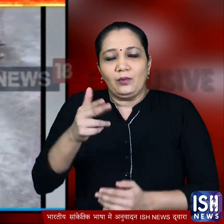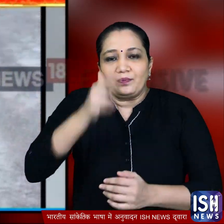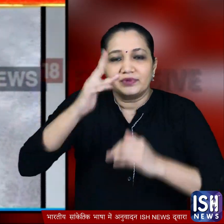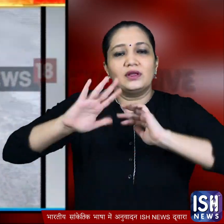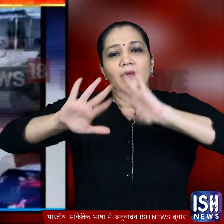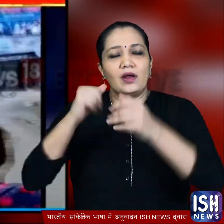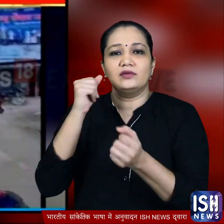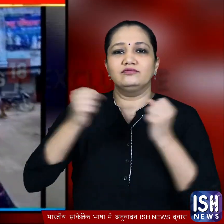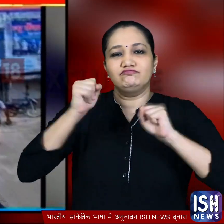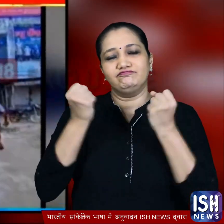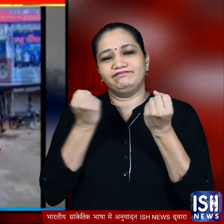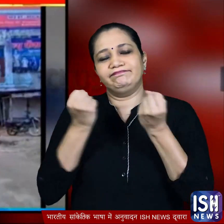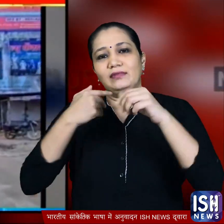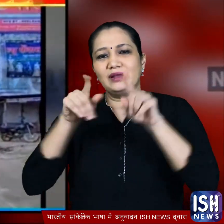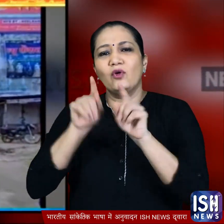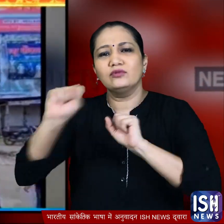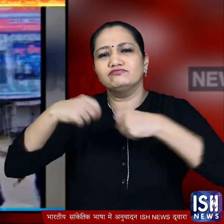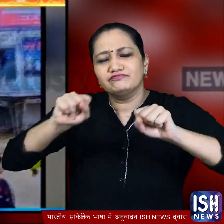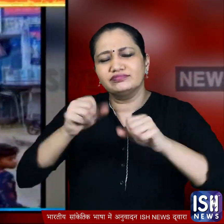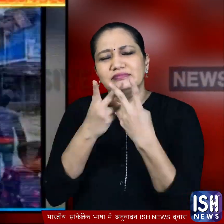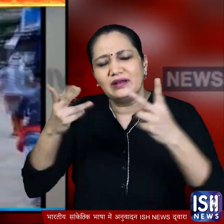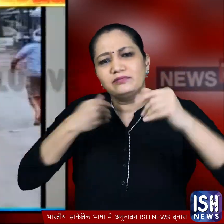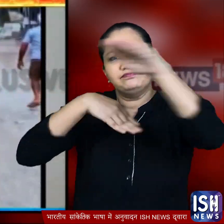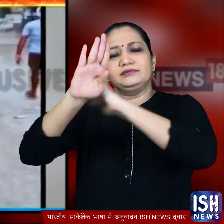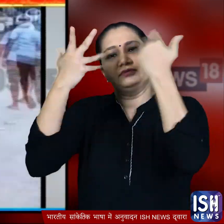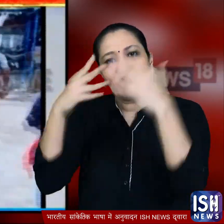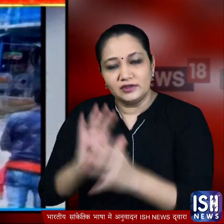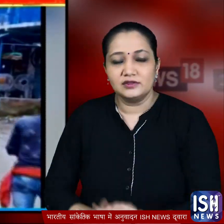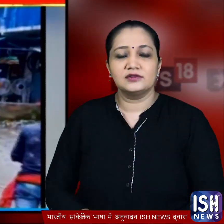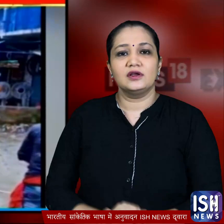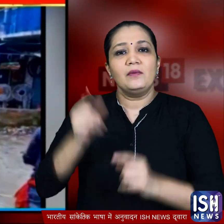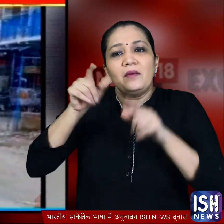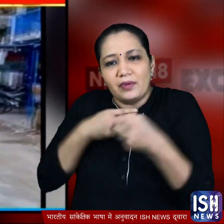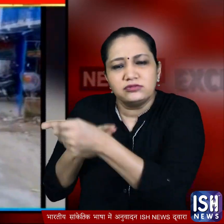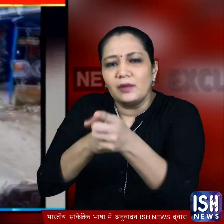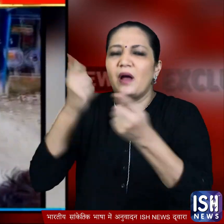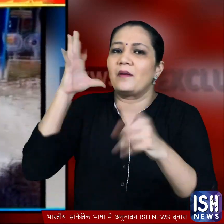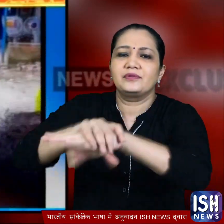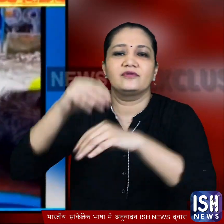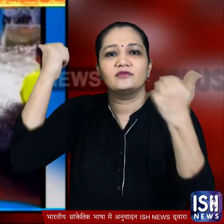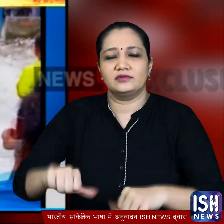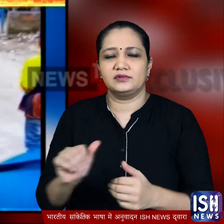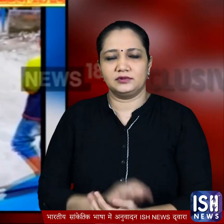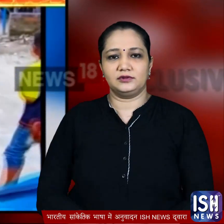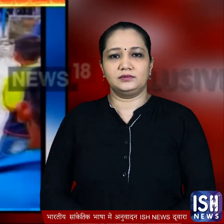गोली चलाने के बाद बदमाश वहां से फरार हो गए, जिसके बाद कुछ लोगों ने उनका पीछा भी किया, लेकिन आरोपी उनके हाथ नहीं आए।